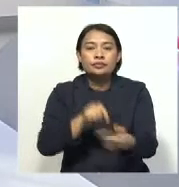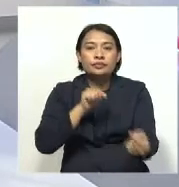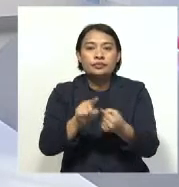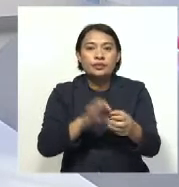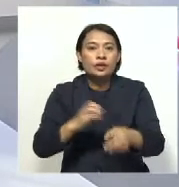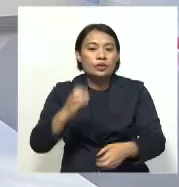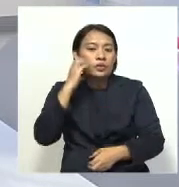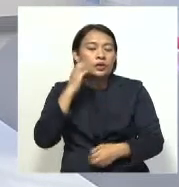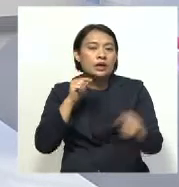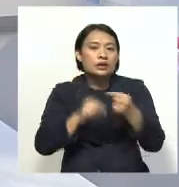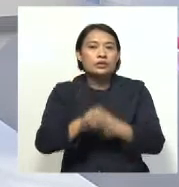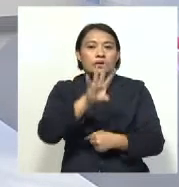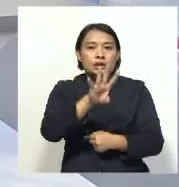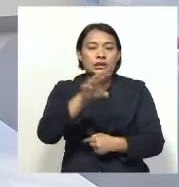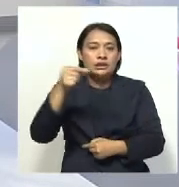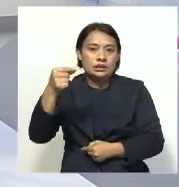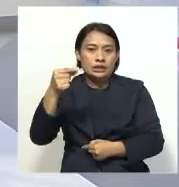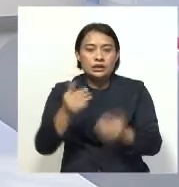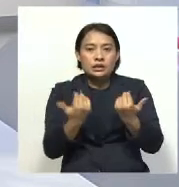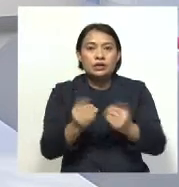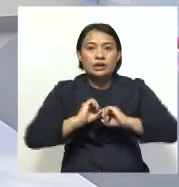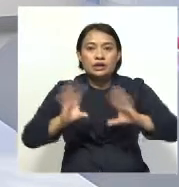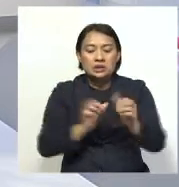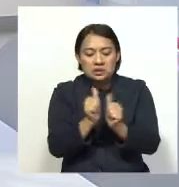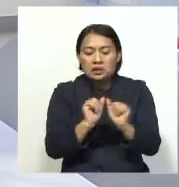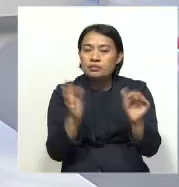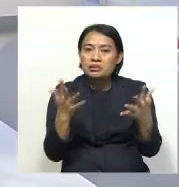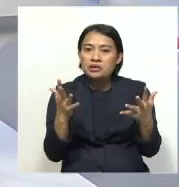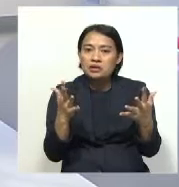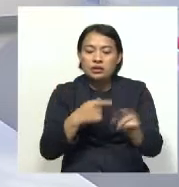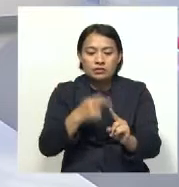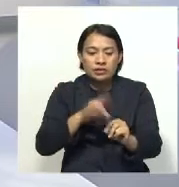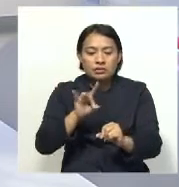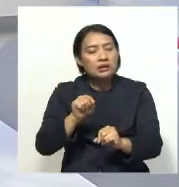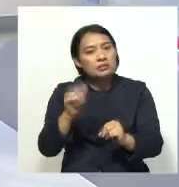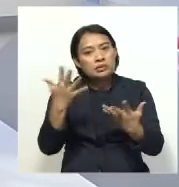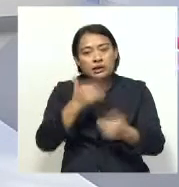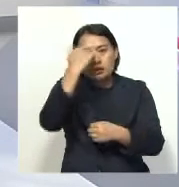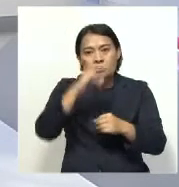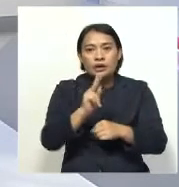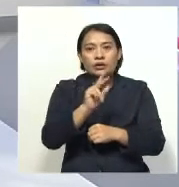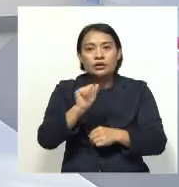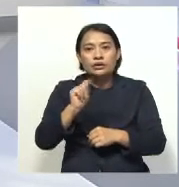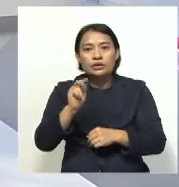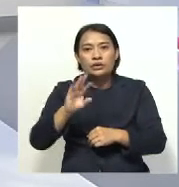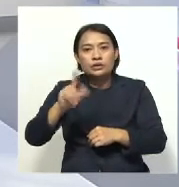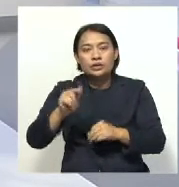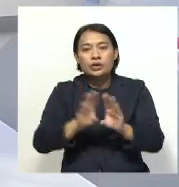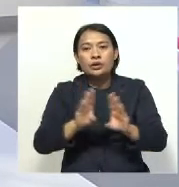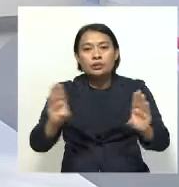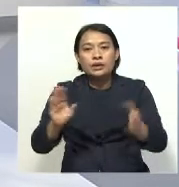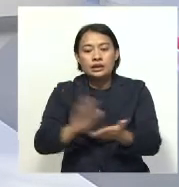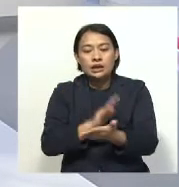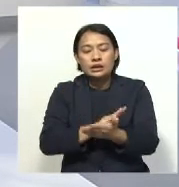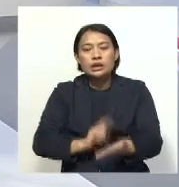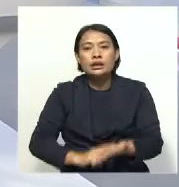ครือข่าย 4G ก็ชัดเจนแล้วนะคะการประมูลจะไม่เกิดขึ้นในเดือนสิงหาคมนี้หลังจากกสทช.เนี่ยเปิดให้ผู้สนใจได้ยื่น